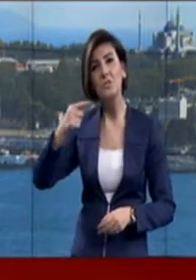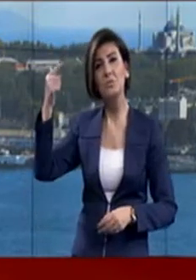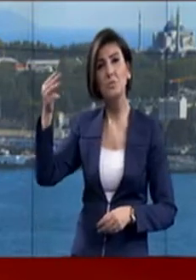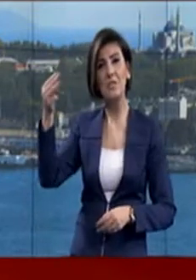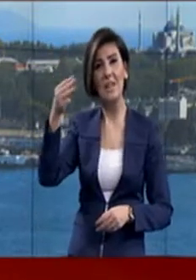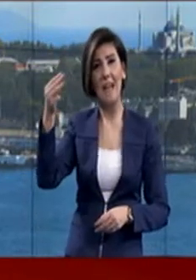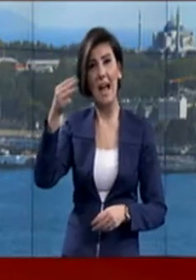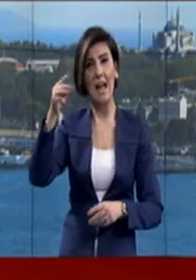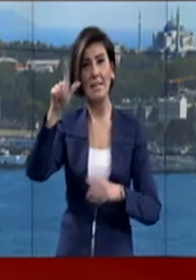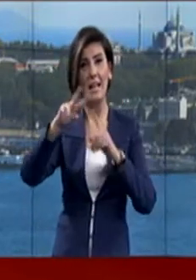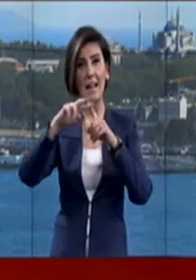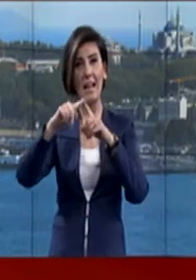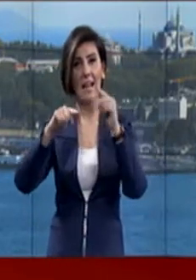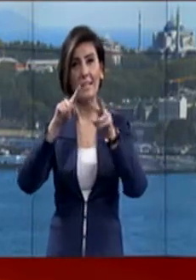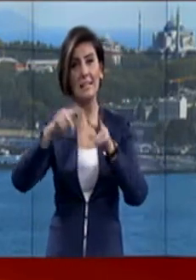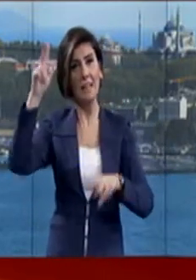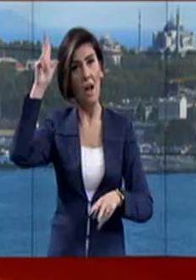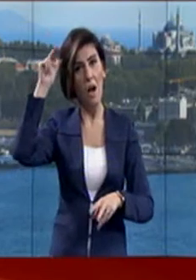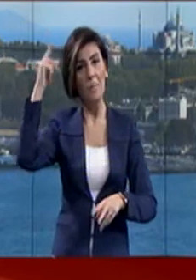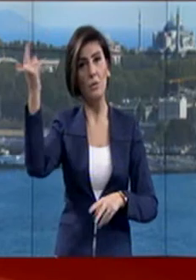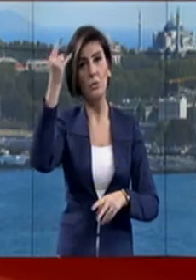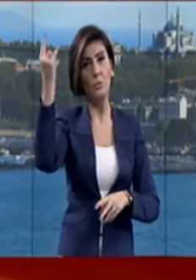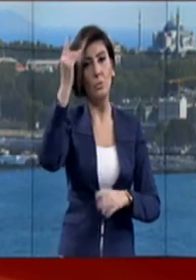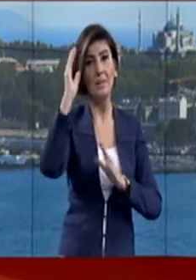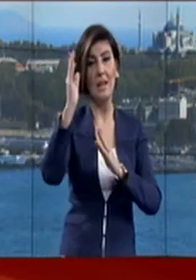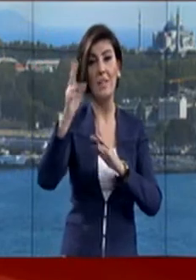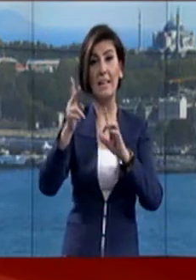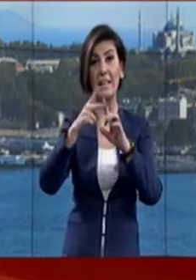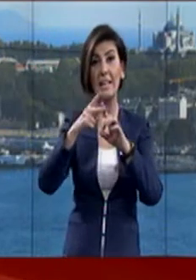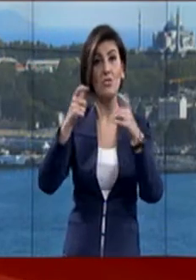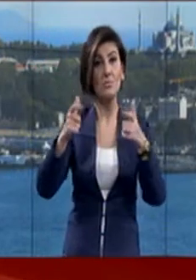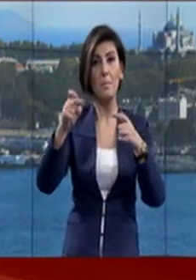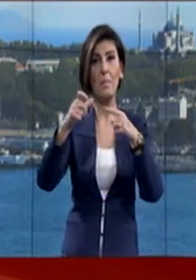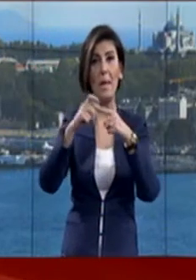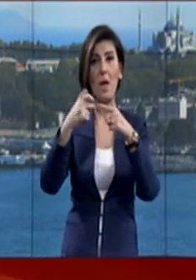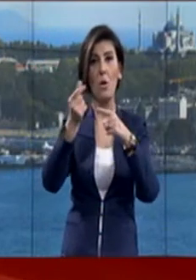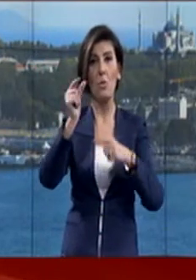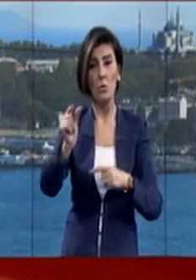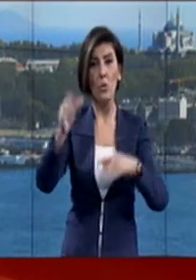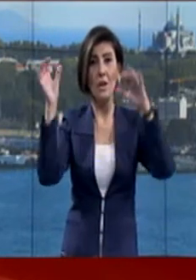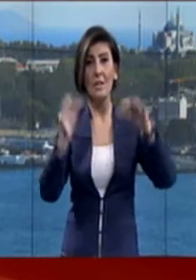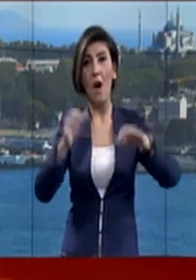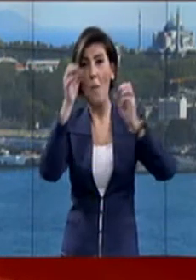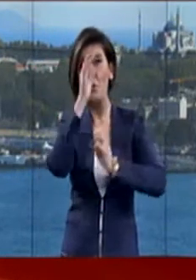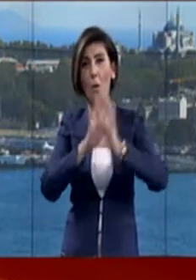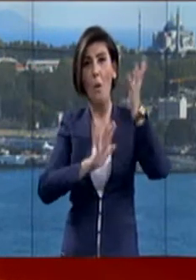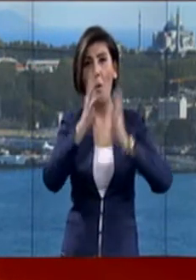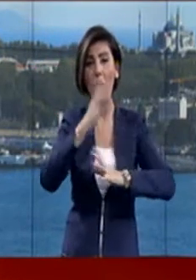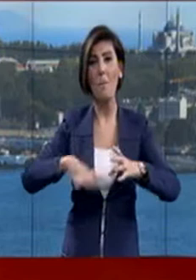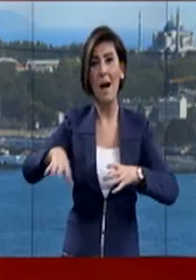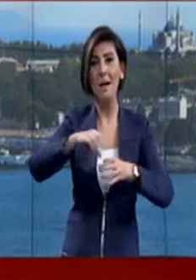Cumhurbaşkanı Recep Tayyip Erdoğan, Latin Amerika turuna devam ediyor. İkinci durak Peru. Yağmur ormanlarıyla kaplı kıyı ülkesi